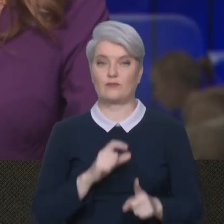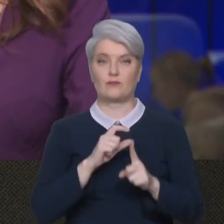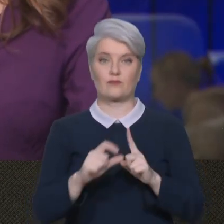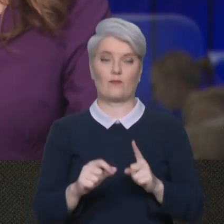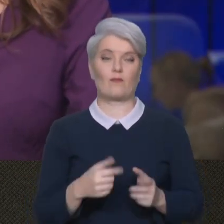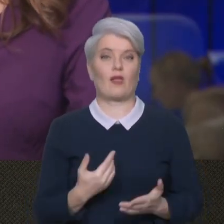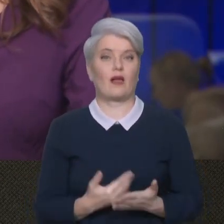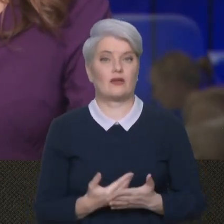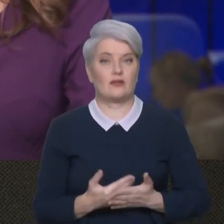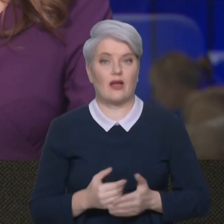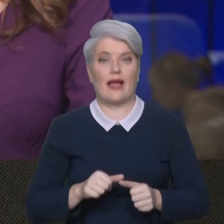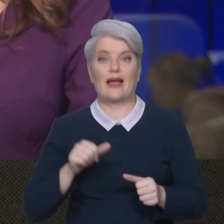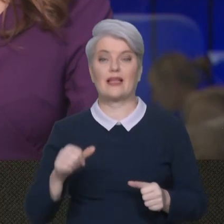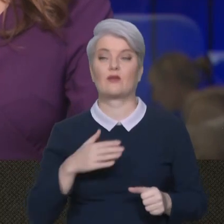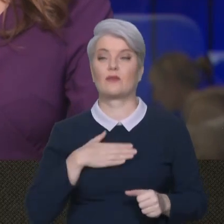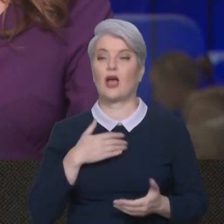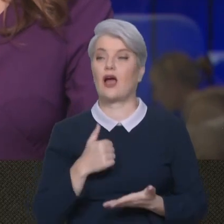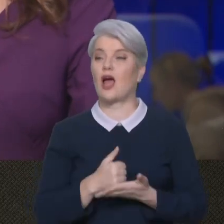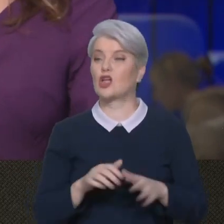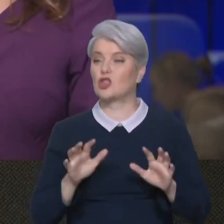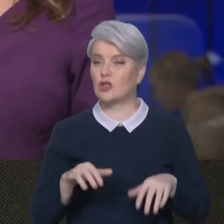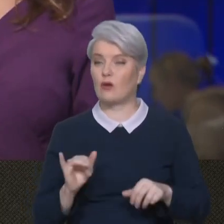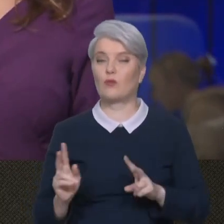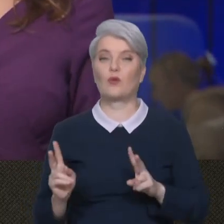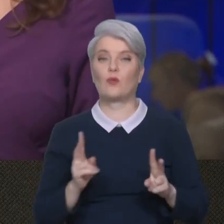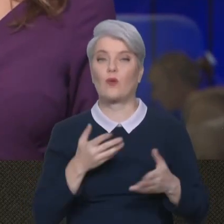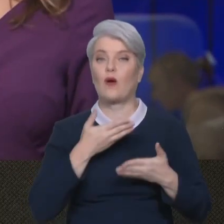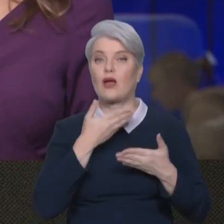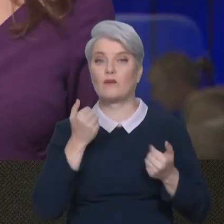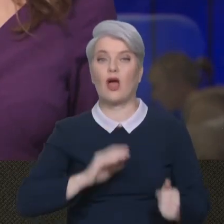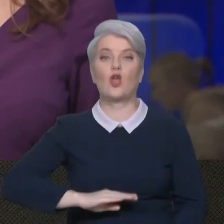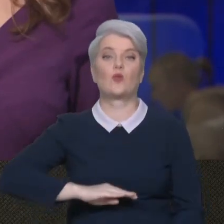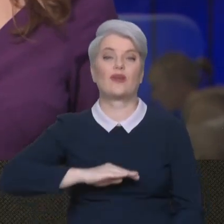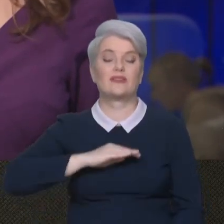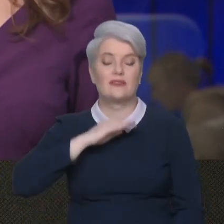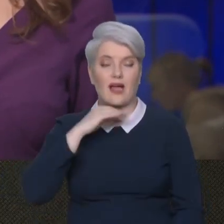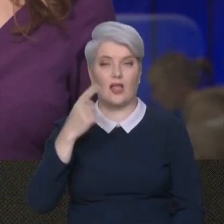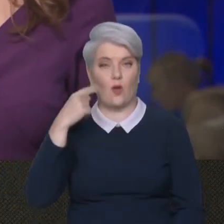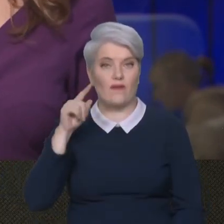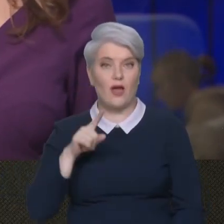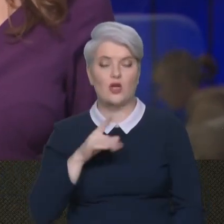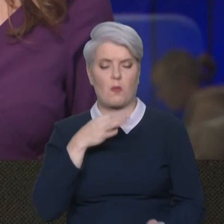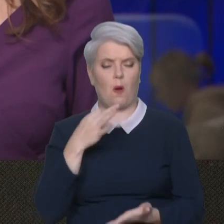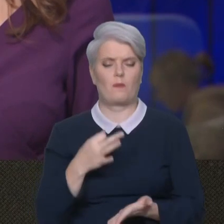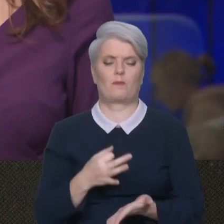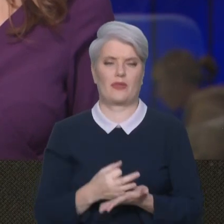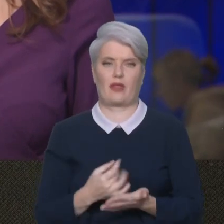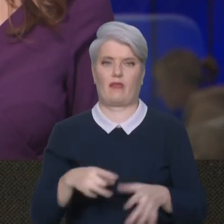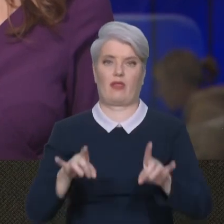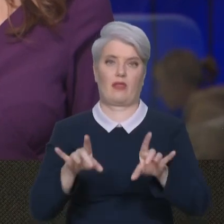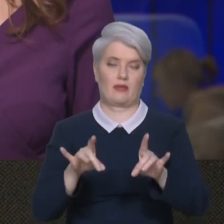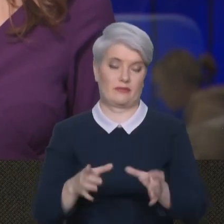гадаю, що крім нашого генштабу, ні в кого немає достатньої інформації, щоб дійсно компетентно про це судити.